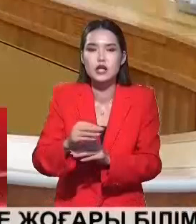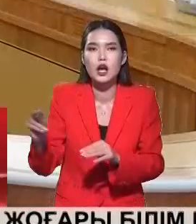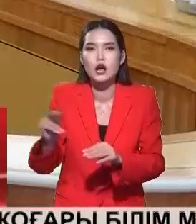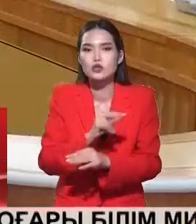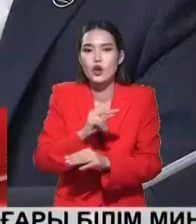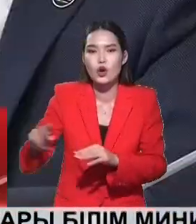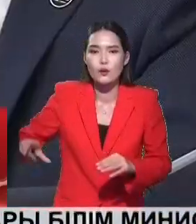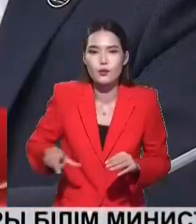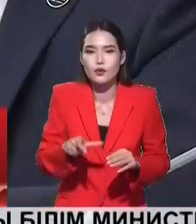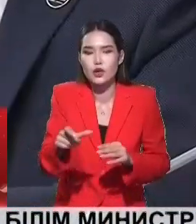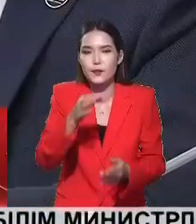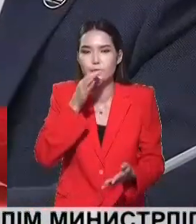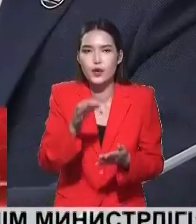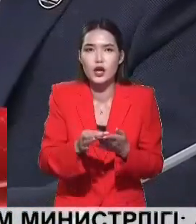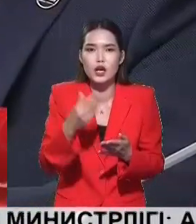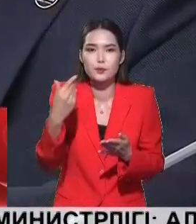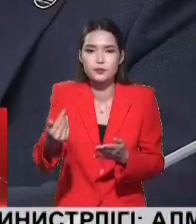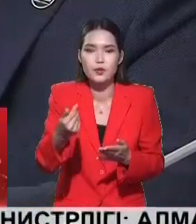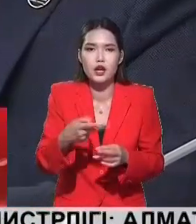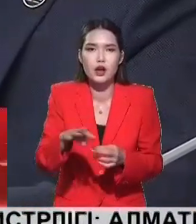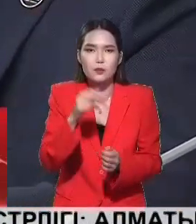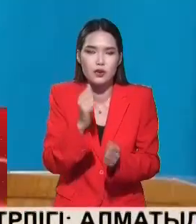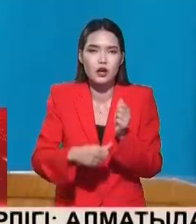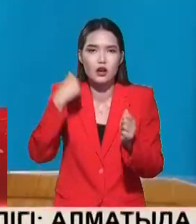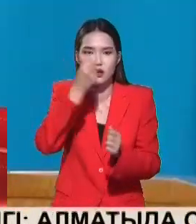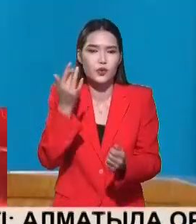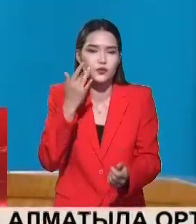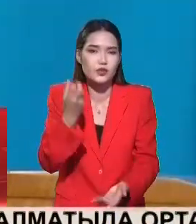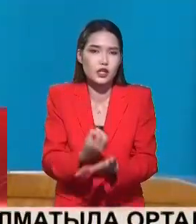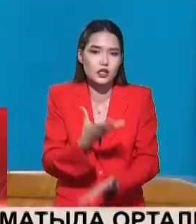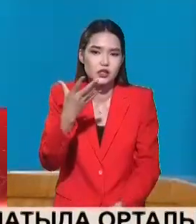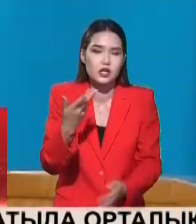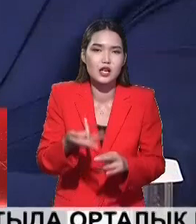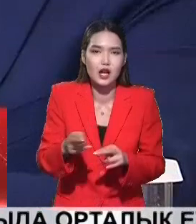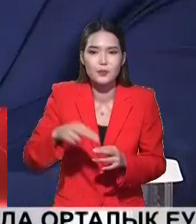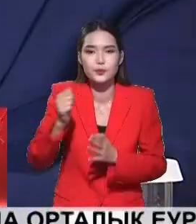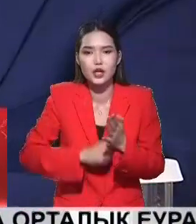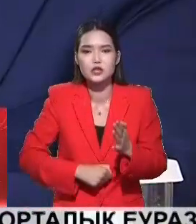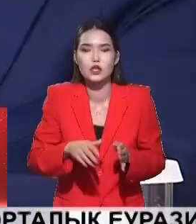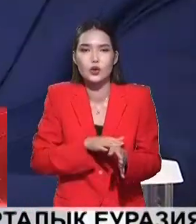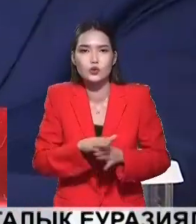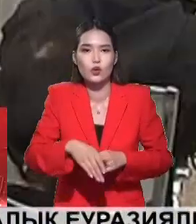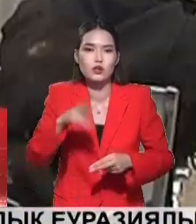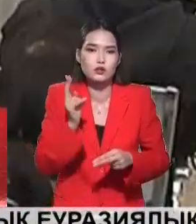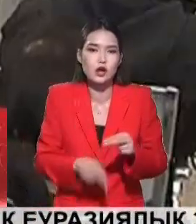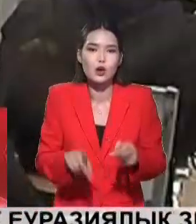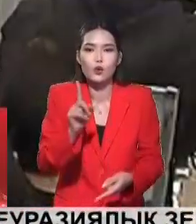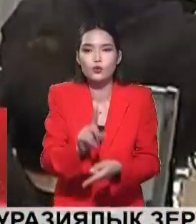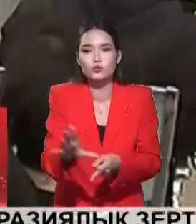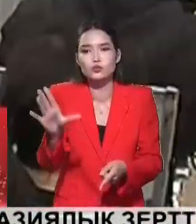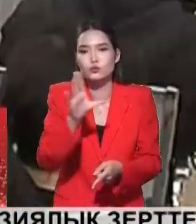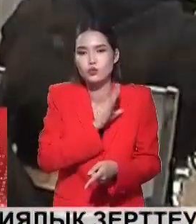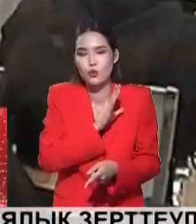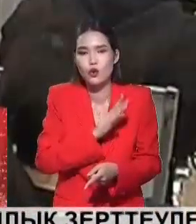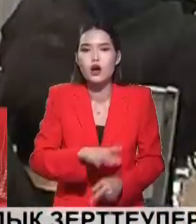жұмыстарының сметалық құны жыл сайын қымбаттайды. Үкімет осы құрылыстарды биыл толық аяқтауы керек. Еліміздегі темір